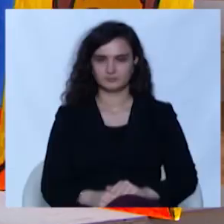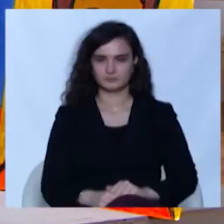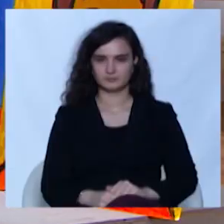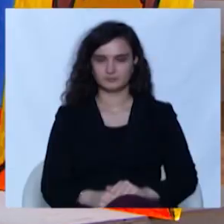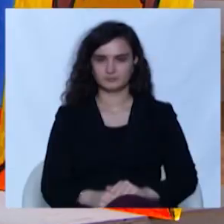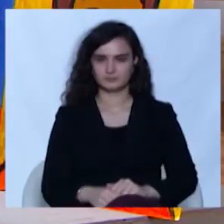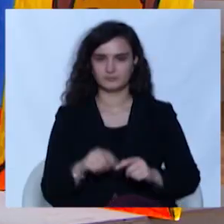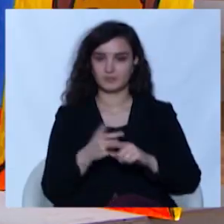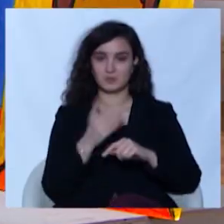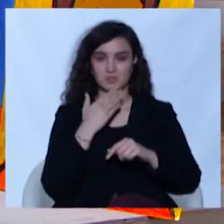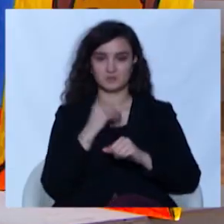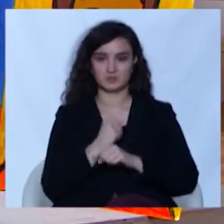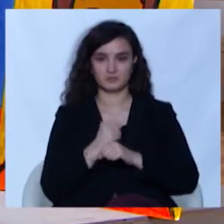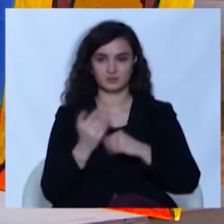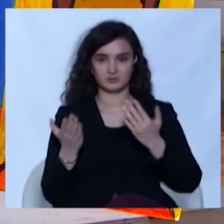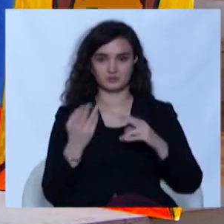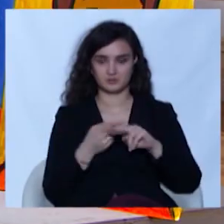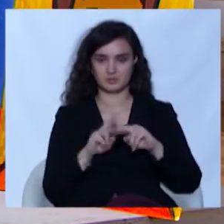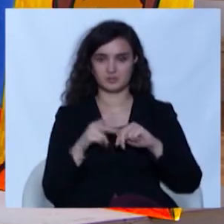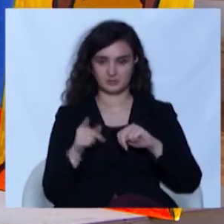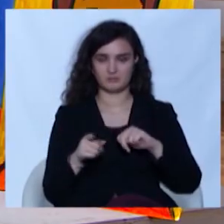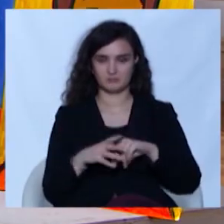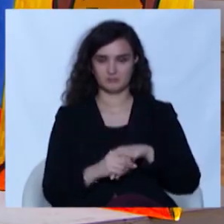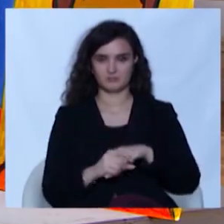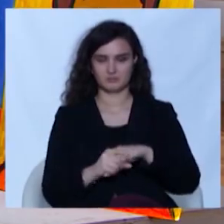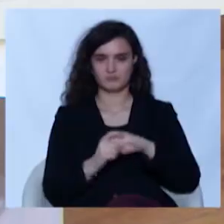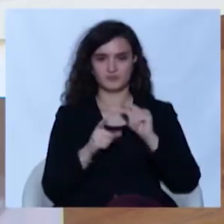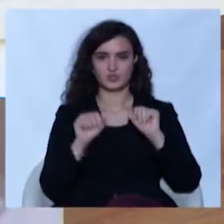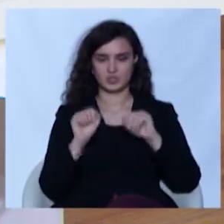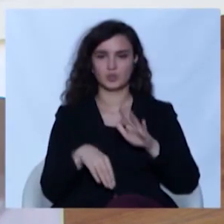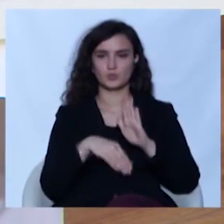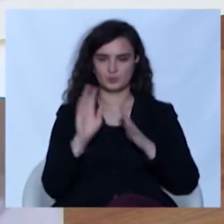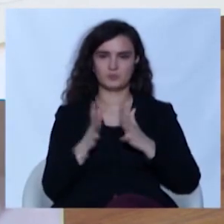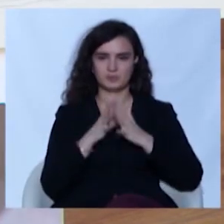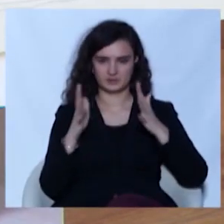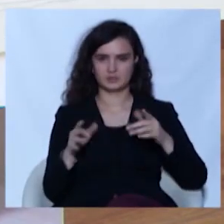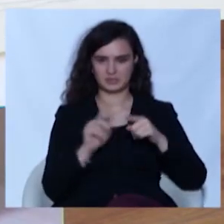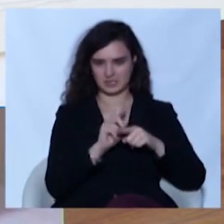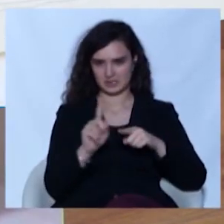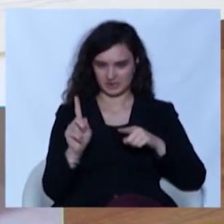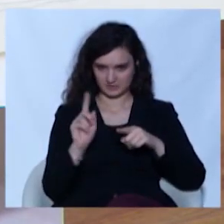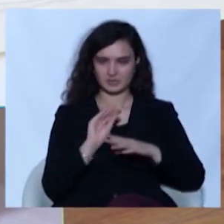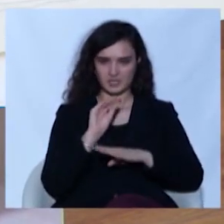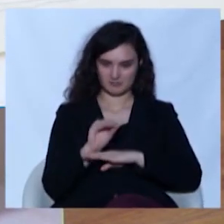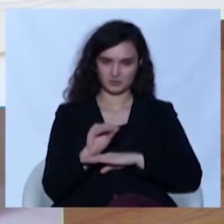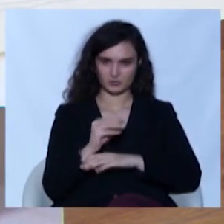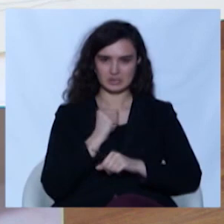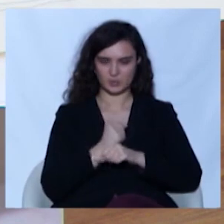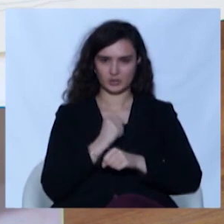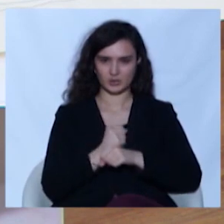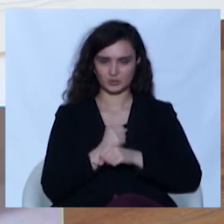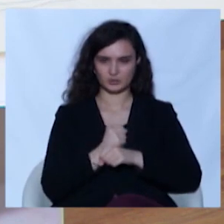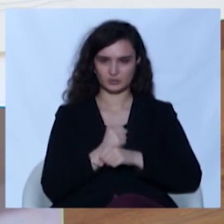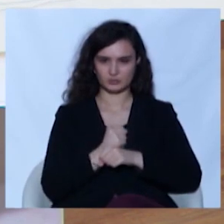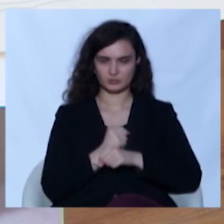Далее мартиват кавак это хамес портрет. Это хуншакли это упромети. А хотя бы да, матот кавак это